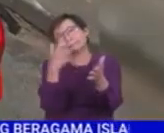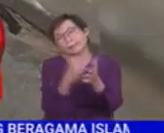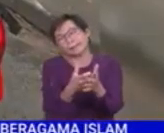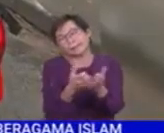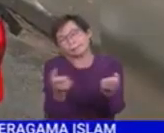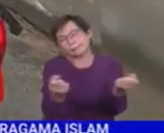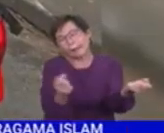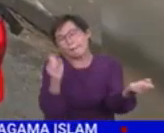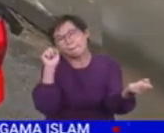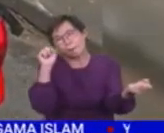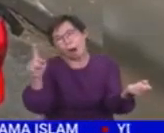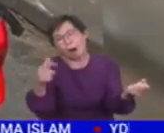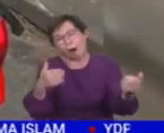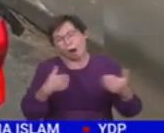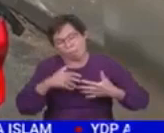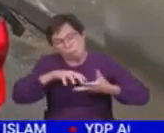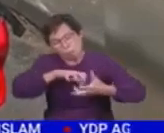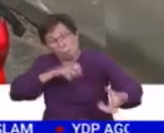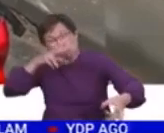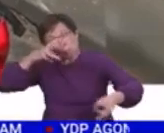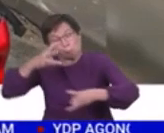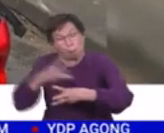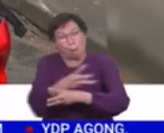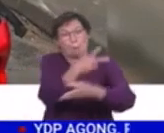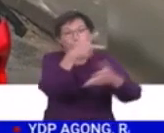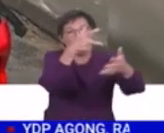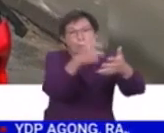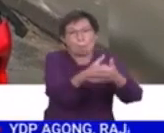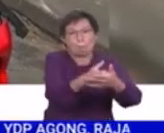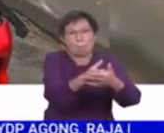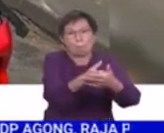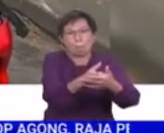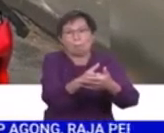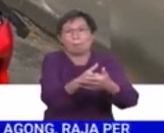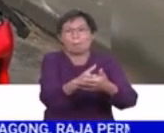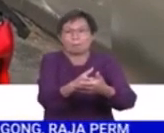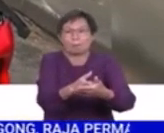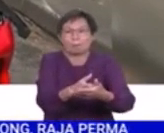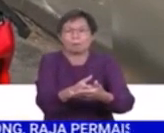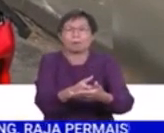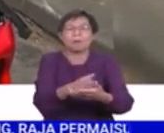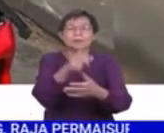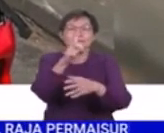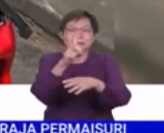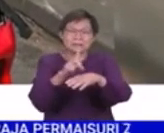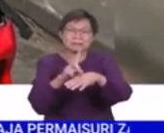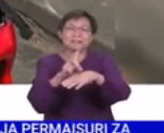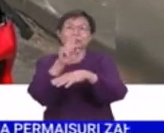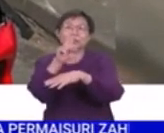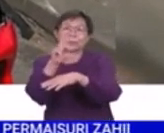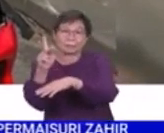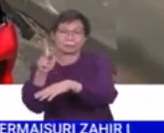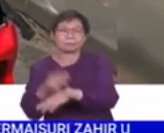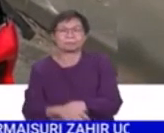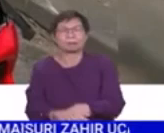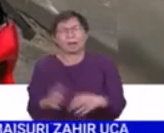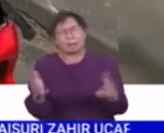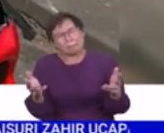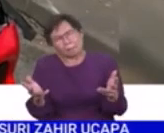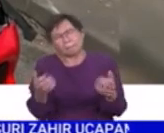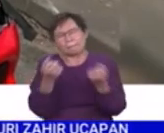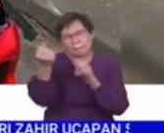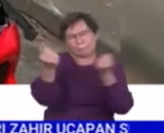itu mengalami kerosakan teruk dalam nahas di St. Auckland Way, Derby di United Kingdom.